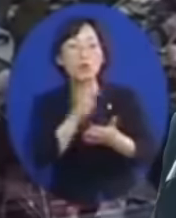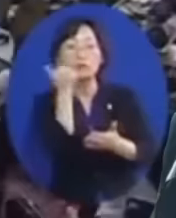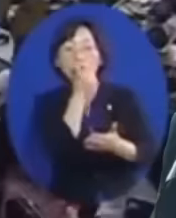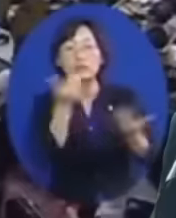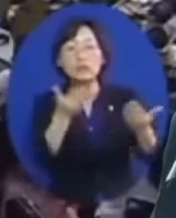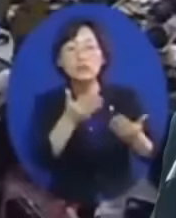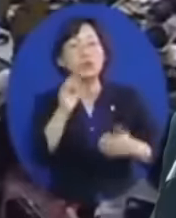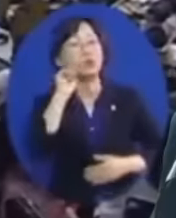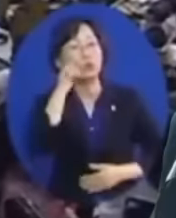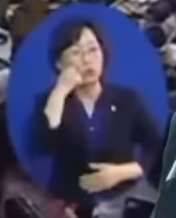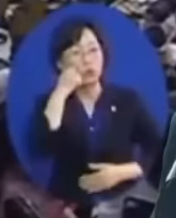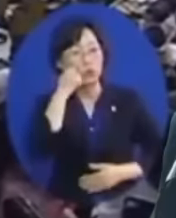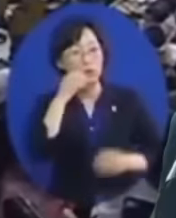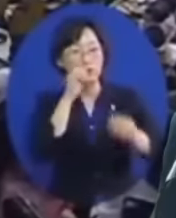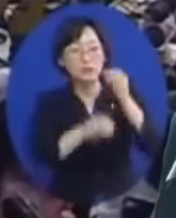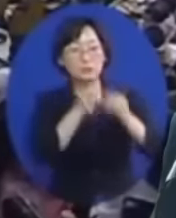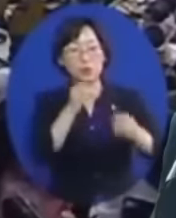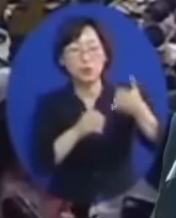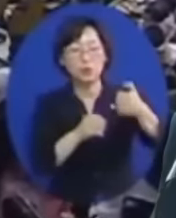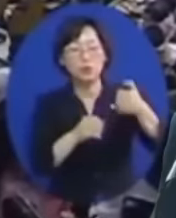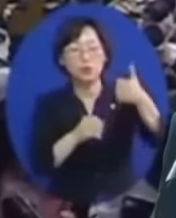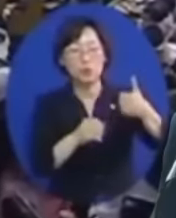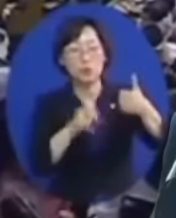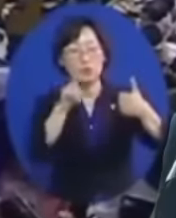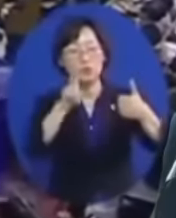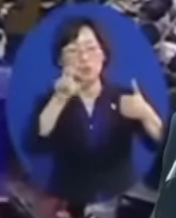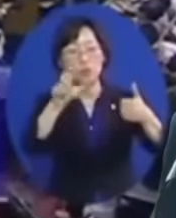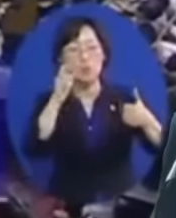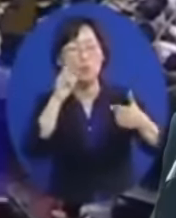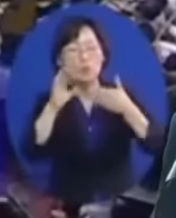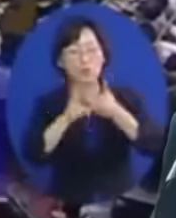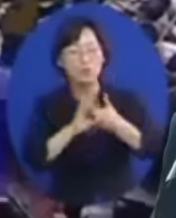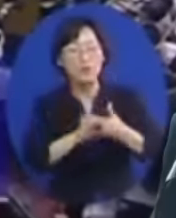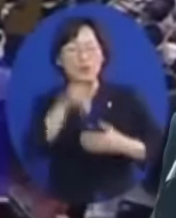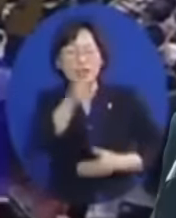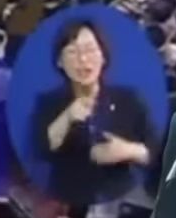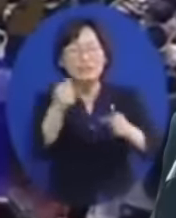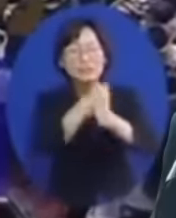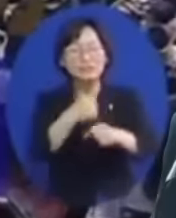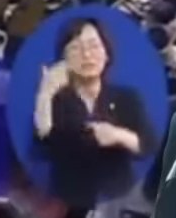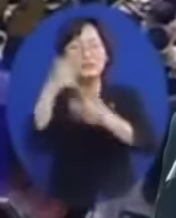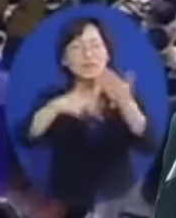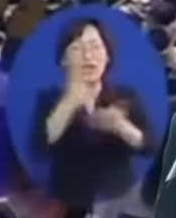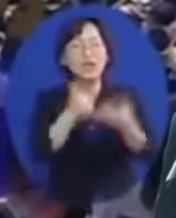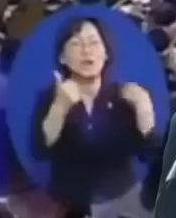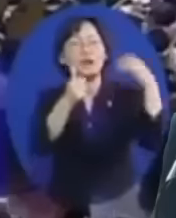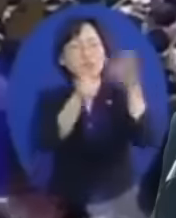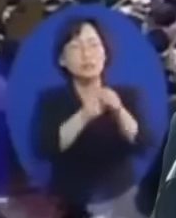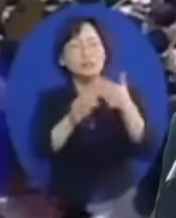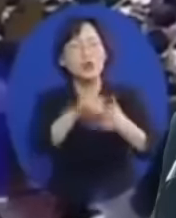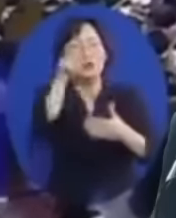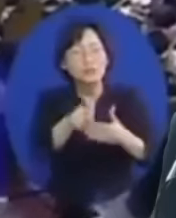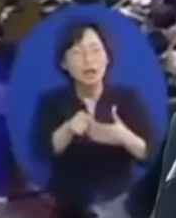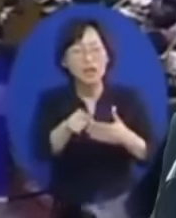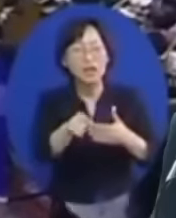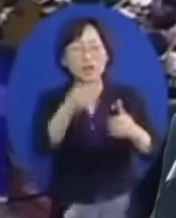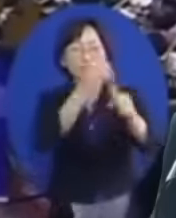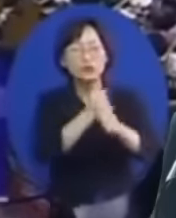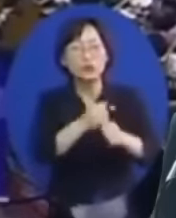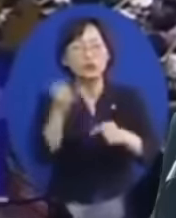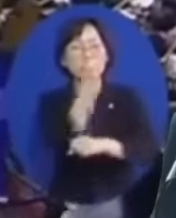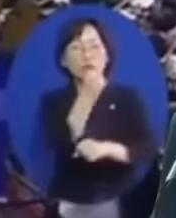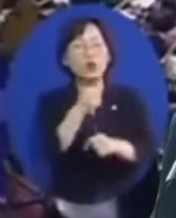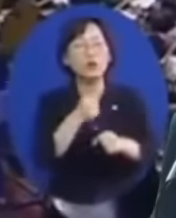수가 없어요. 시편 55편 25절에도 내 짐을 야훼께 맡기라. 그가 너를 붙드시고 의인의 요동함을 영원히 허락지